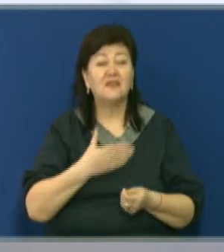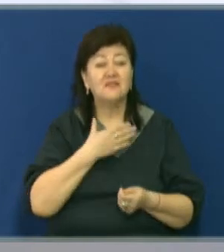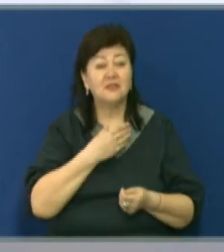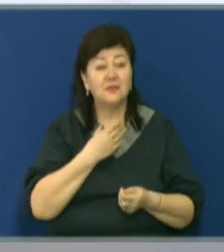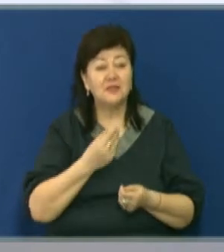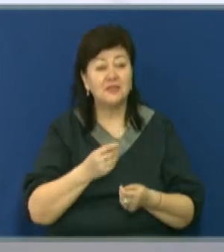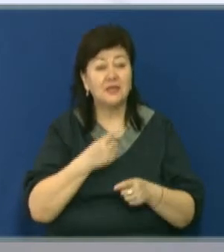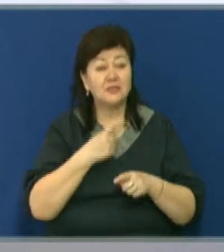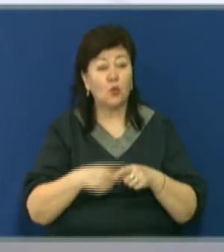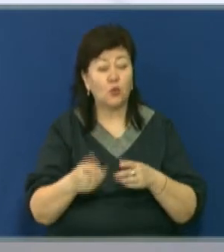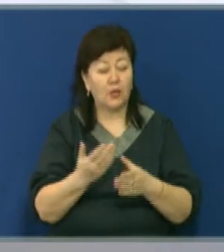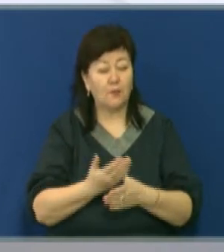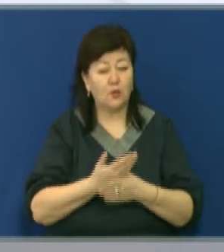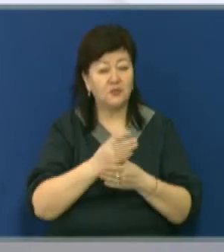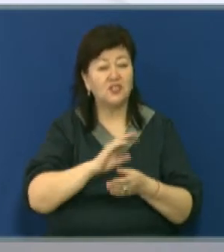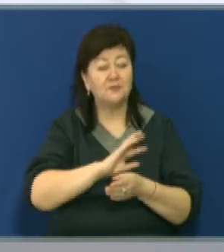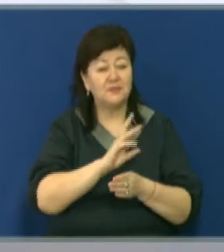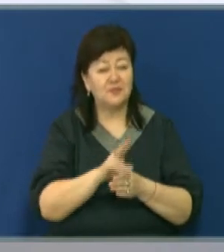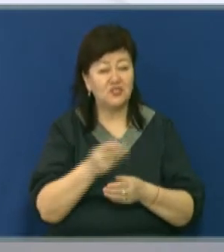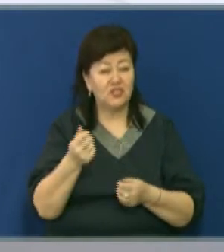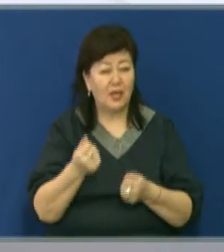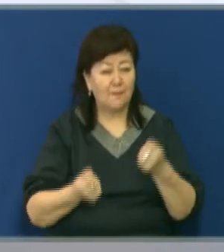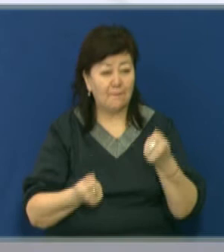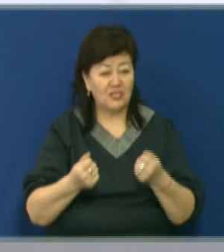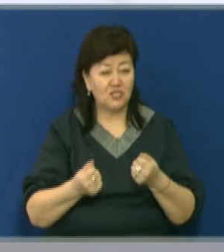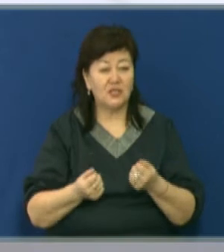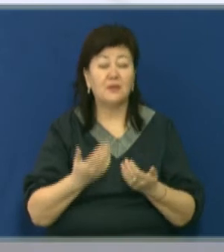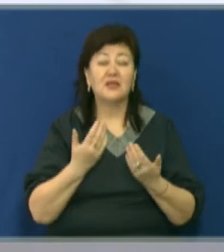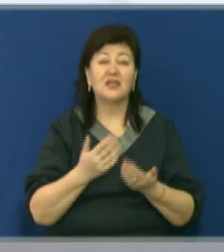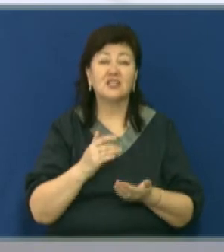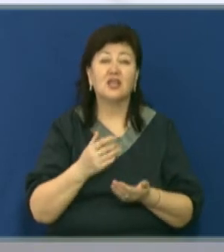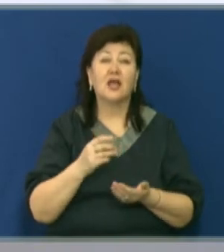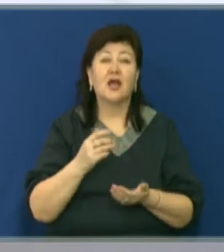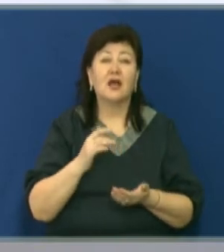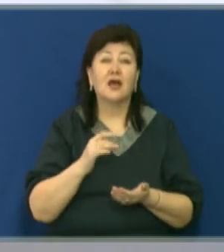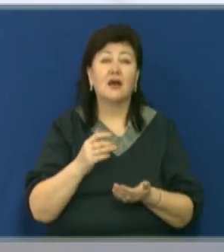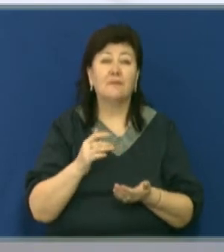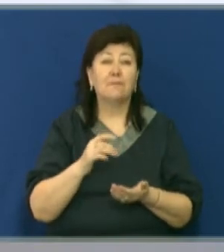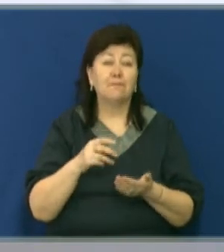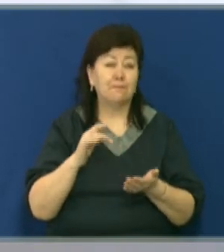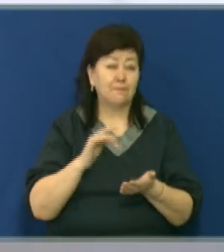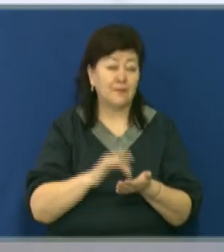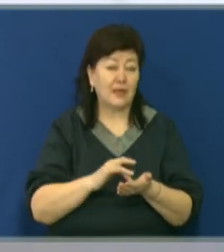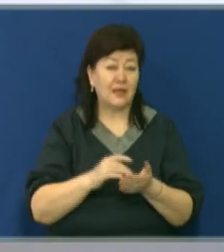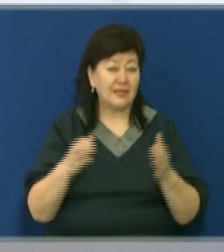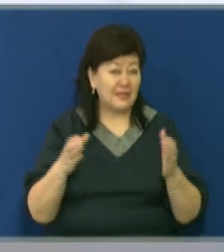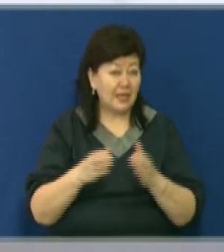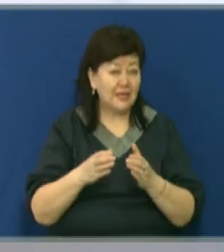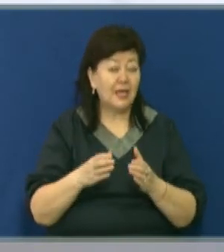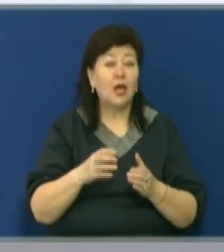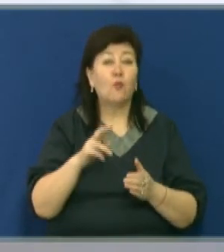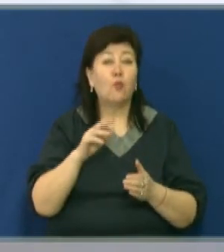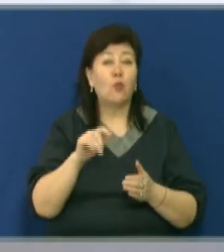дамытуға да жағдай жасалды. Бұрынғы жедел жәрдем ауруханасының ғимаратындағы пульмонология орталығы күрделі жөндеуден өтіп, қайта жабдықталып 150 төсек орын